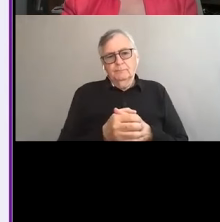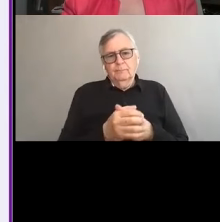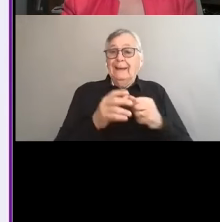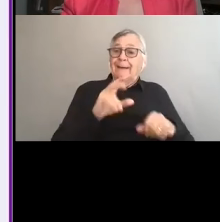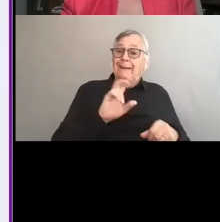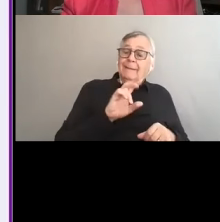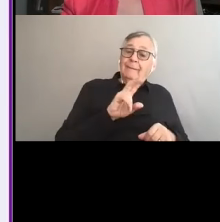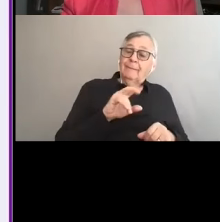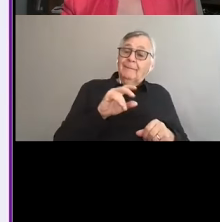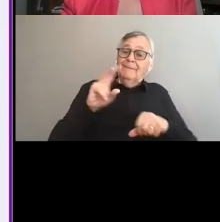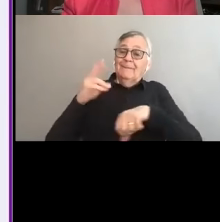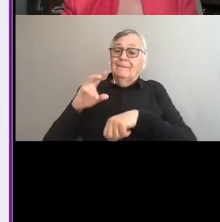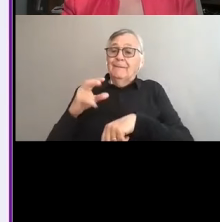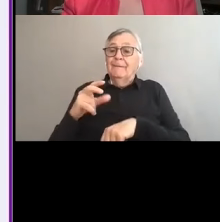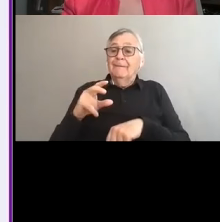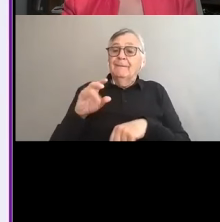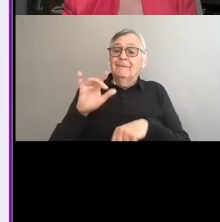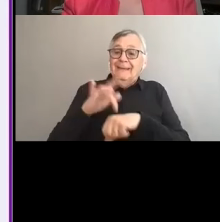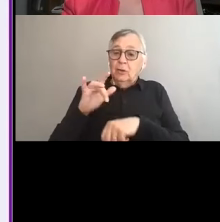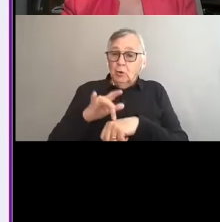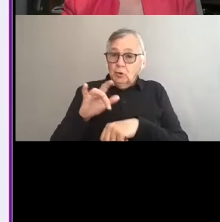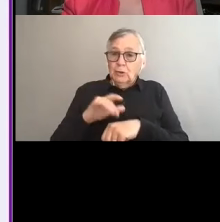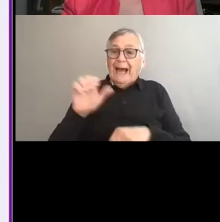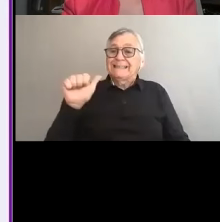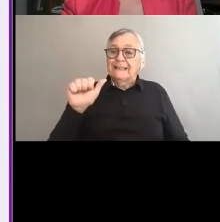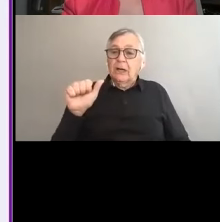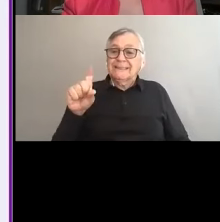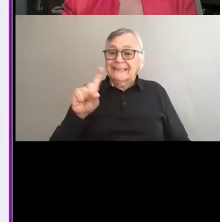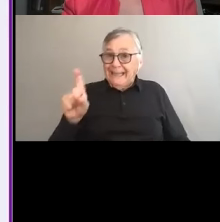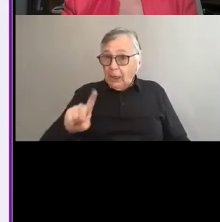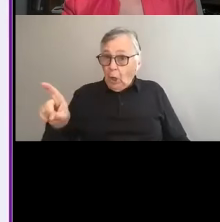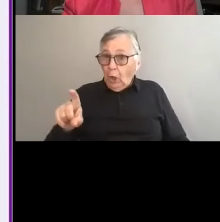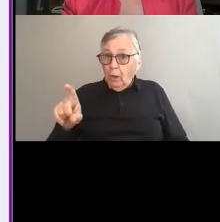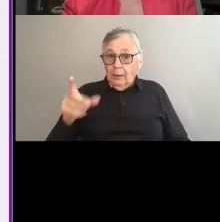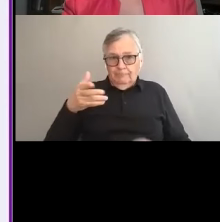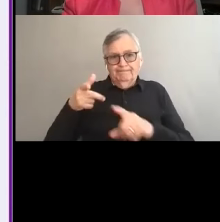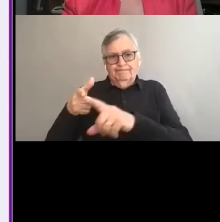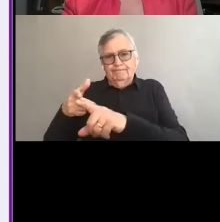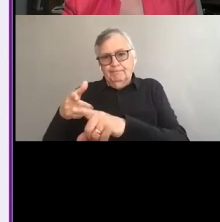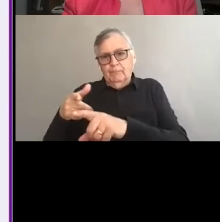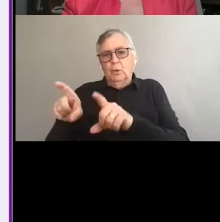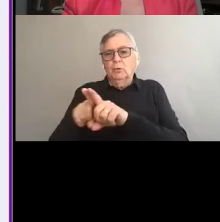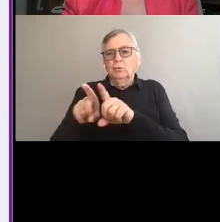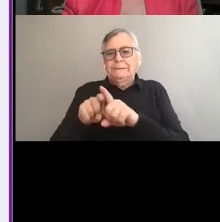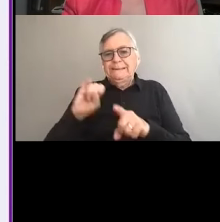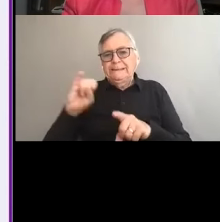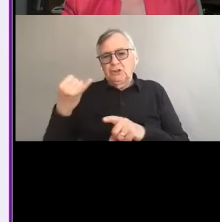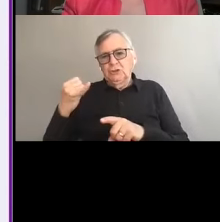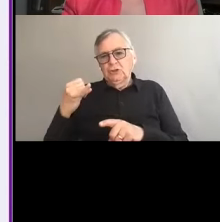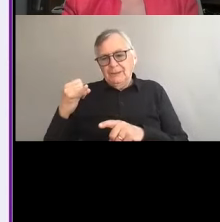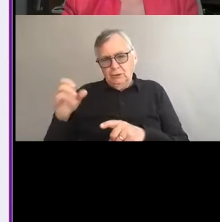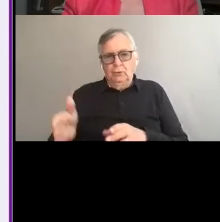à vecteur, les exemples de vaccins, c'est celui d'AstraZeneca Oxford, donc celui-là, et celui de Janssen.